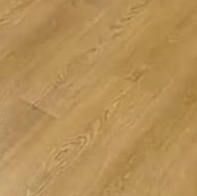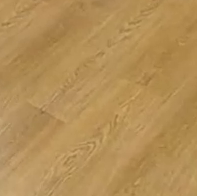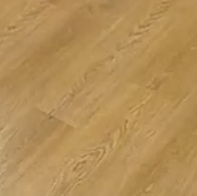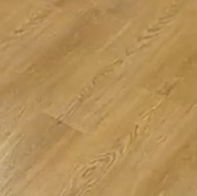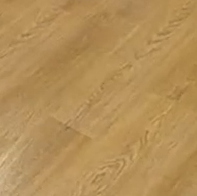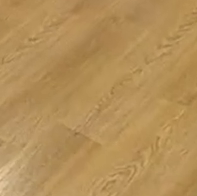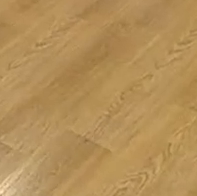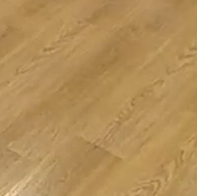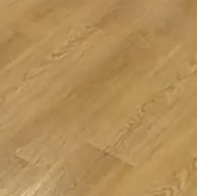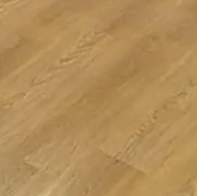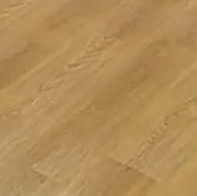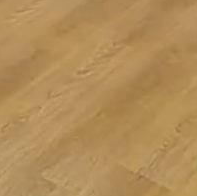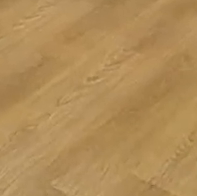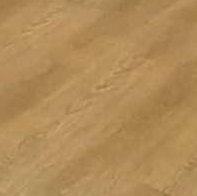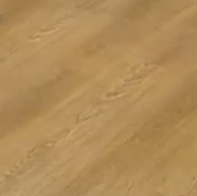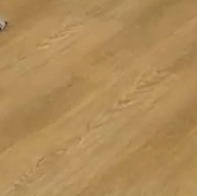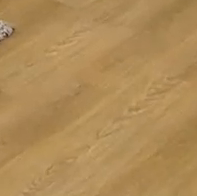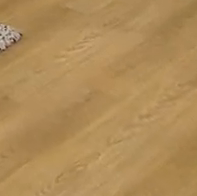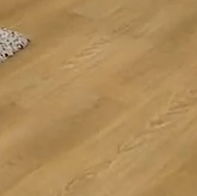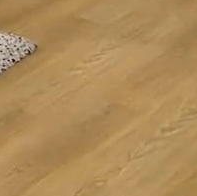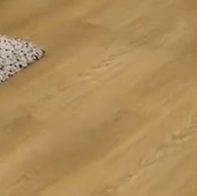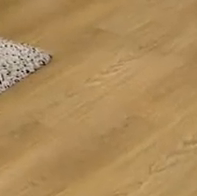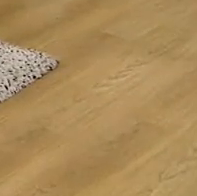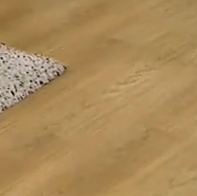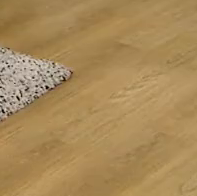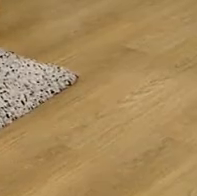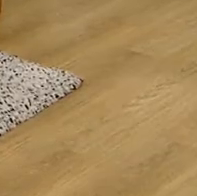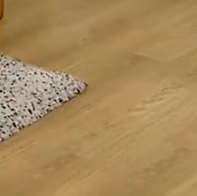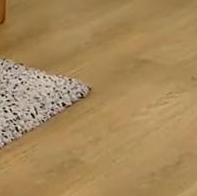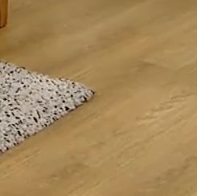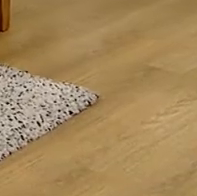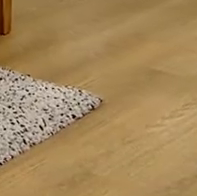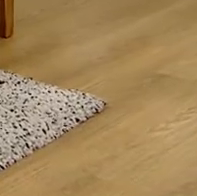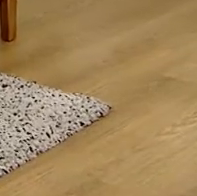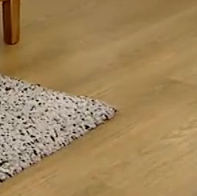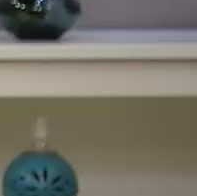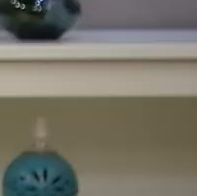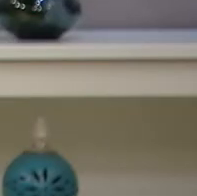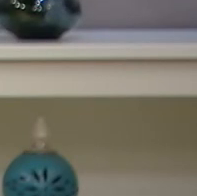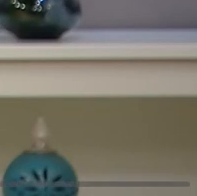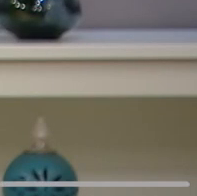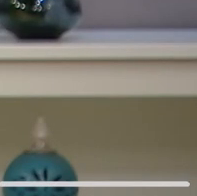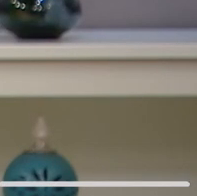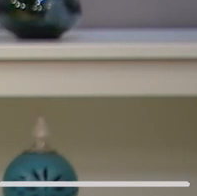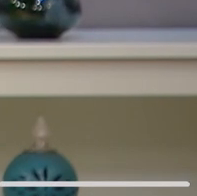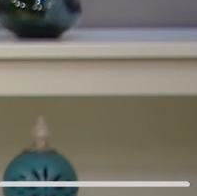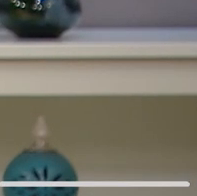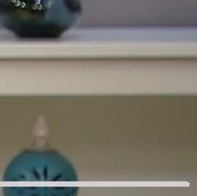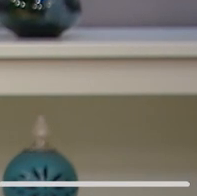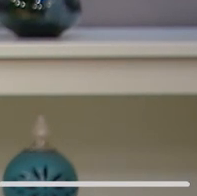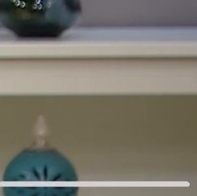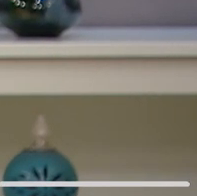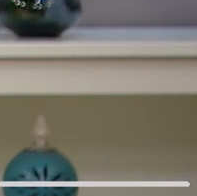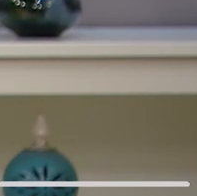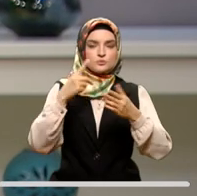İzleyenler, bu güzel eser arası için, bu güzel eser için daha doğrusu Hasan Bey'e ve ekip arkadaşlarına çok teşekkür ediyoruz. Ve Yaz Kur'an kurslarını aynı